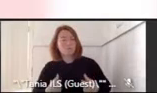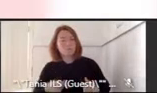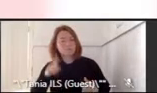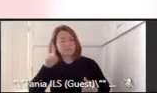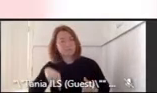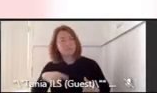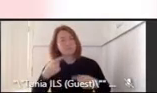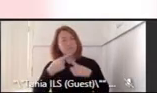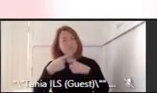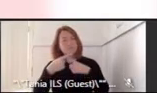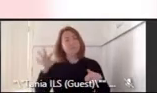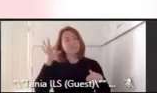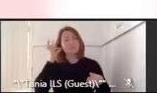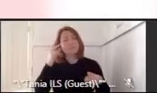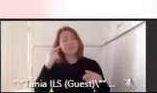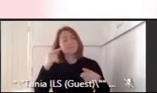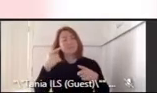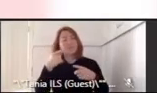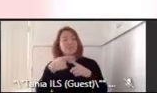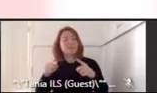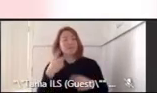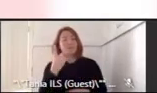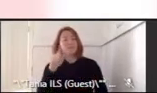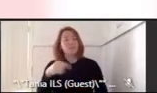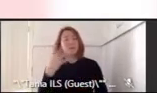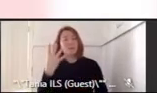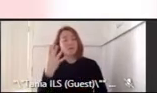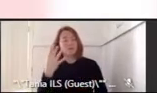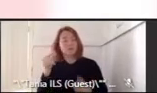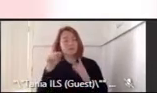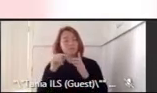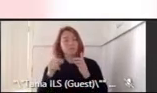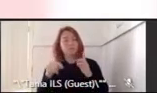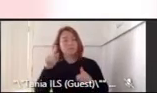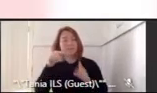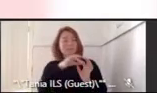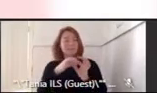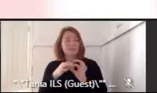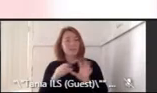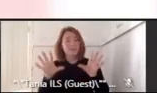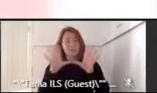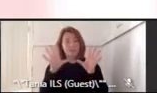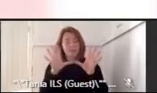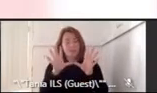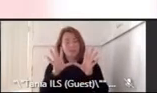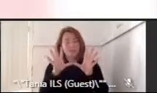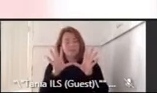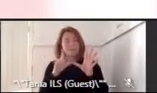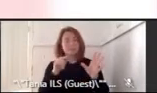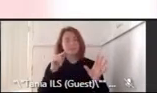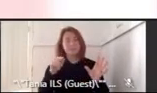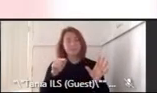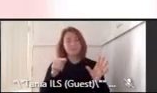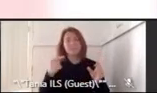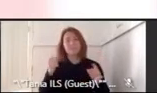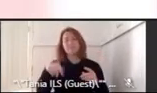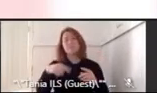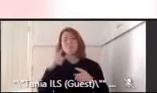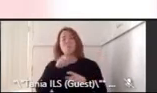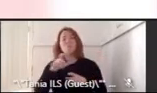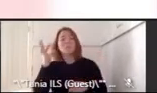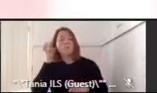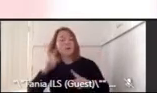diferència de 2,4 punts sobre 10 respecte als homes. Les dones diuen també doncs, sentir-se més nervioses,